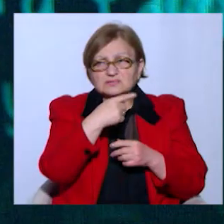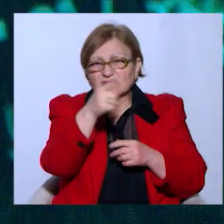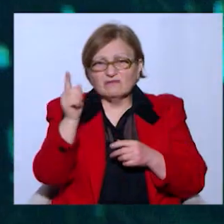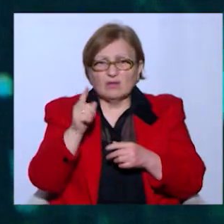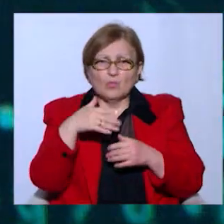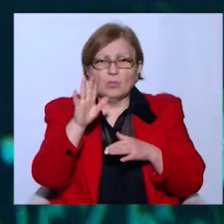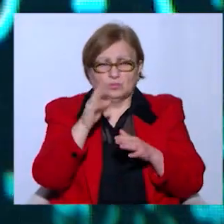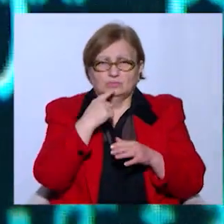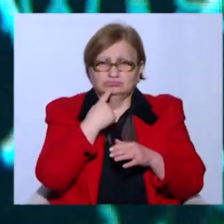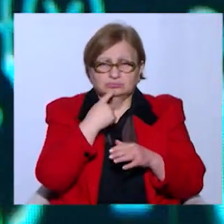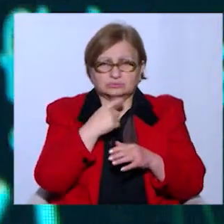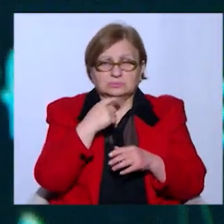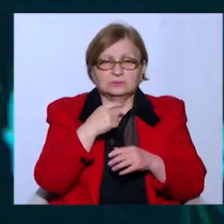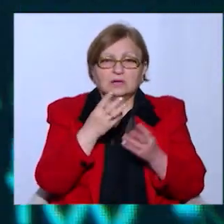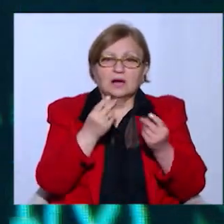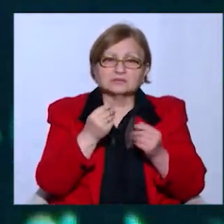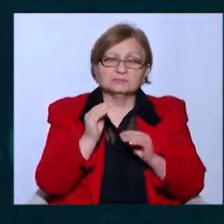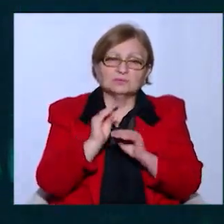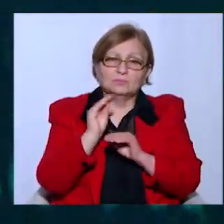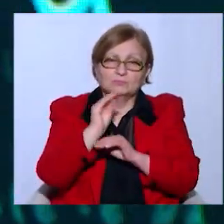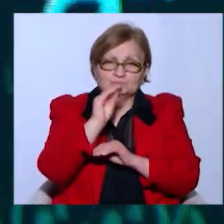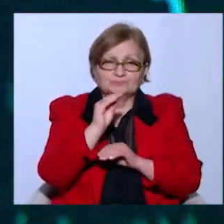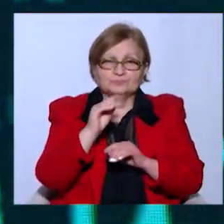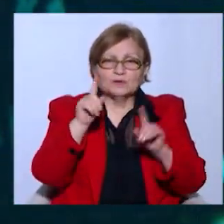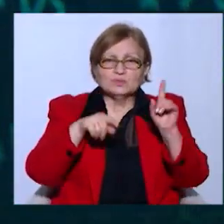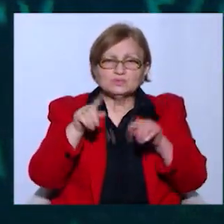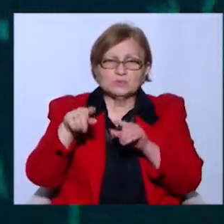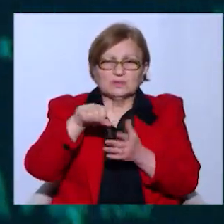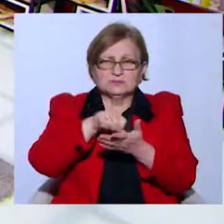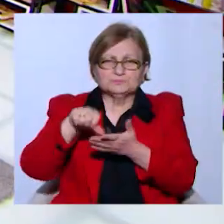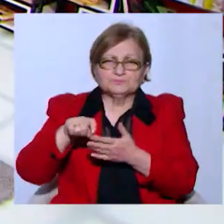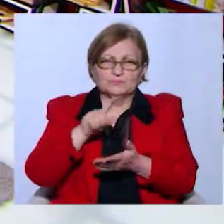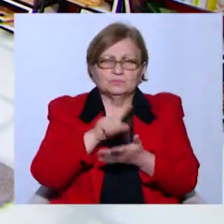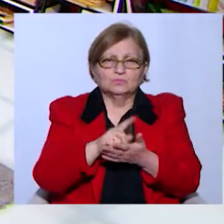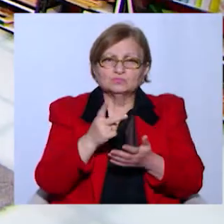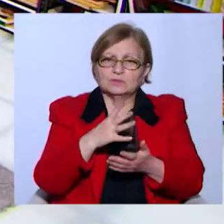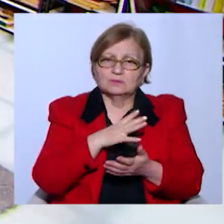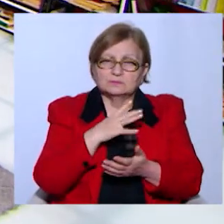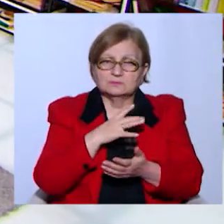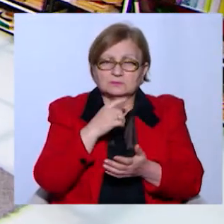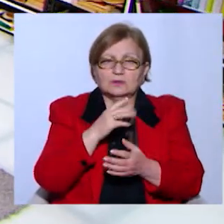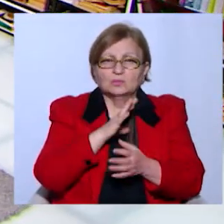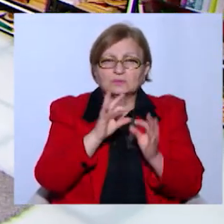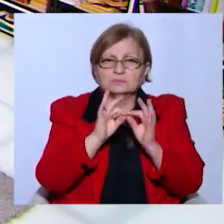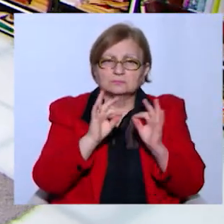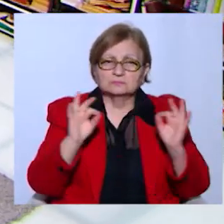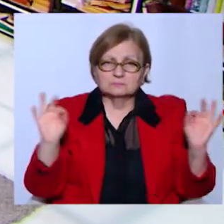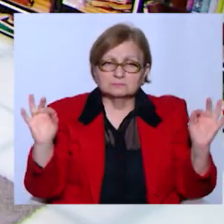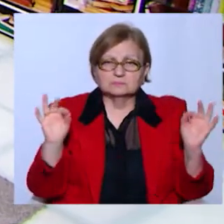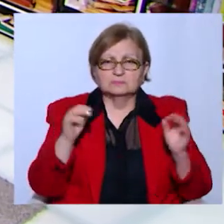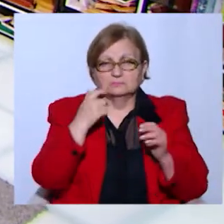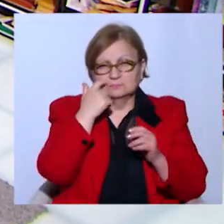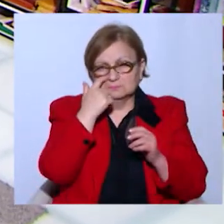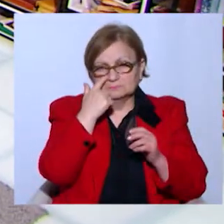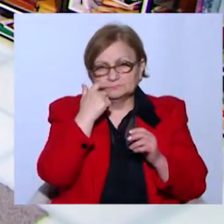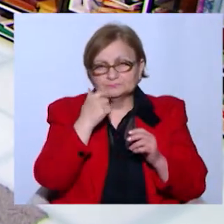გამოდის. არითმეტიკული პროგრესიის ზოგადი წევრის ფორმულა აუცილებლად უნდა იყოს წრფივი n-ის მიმართ